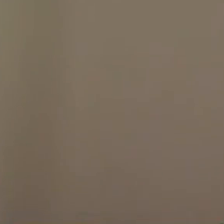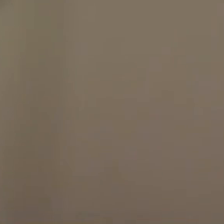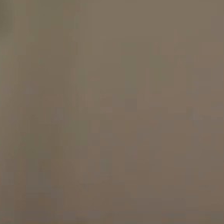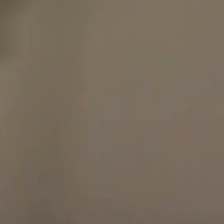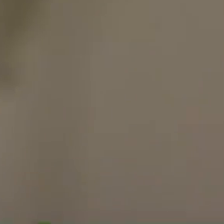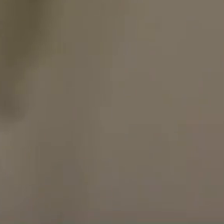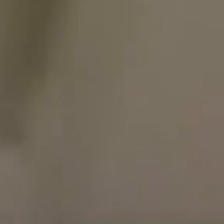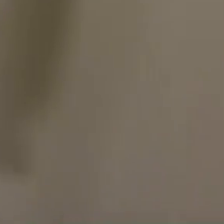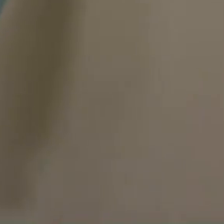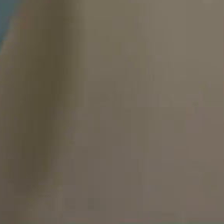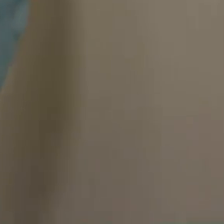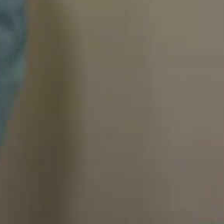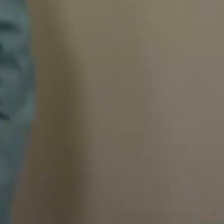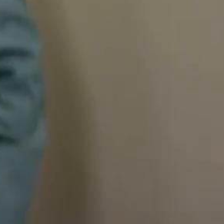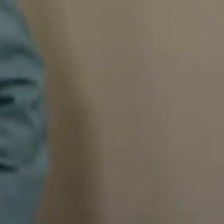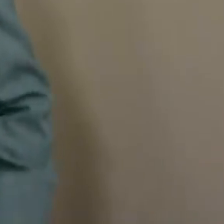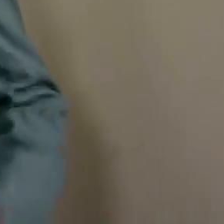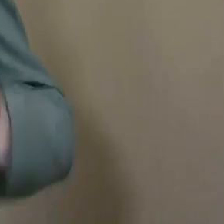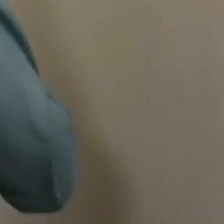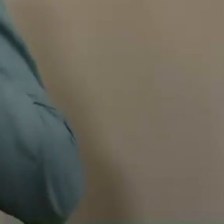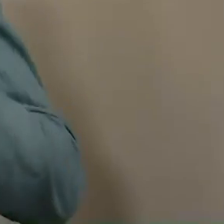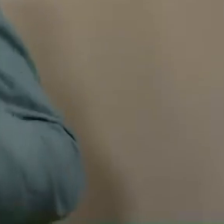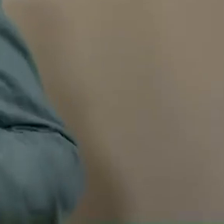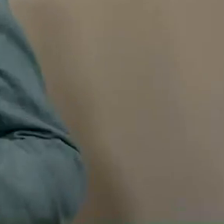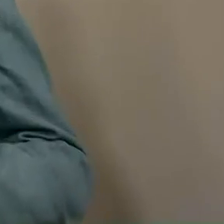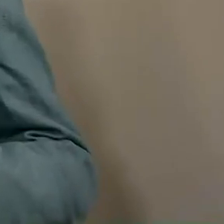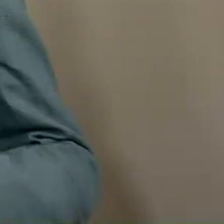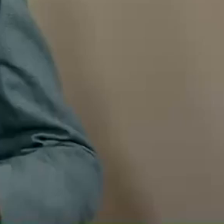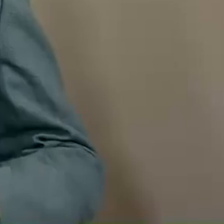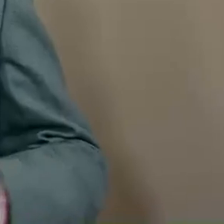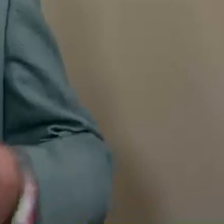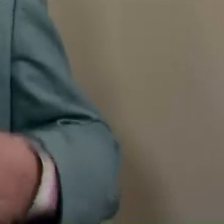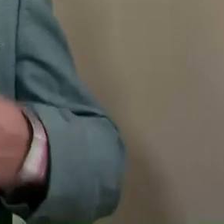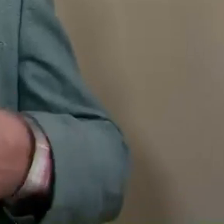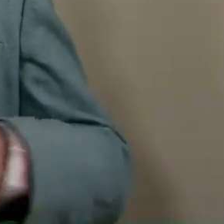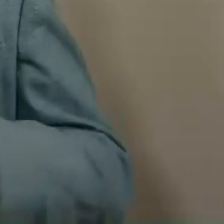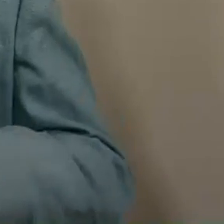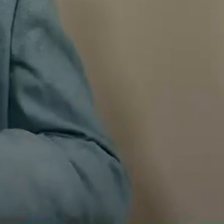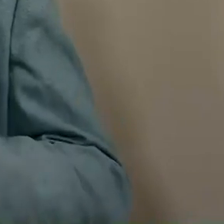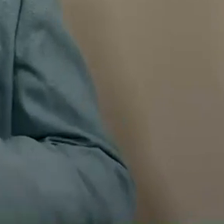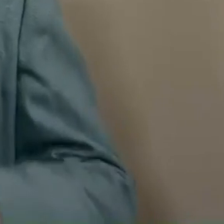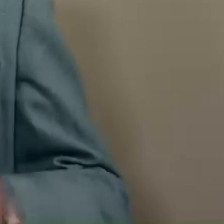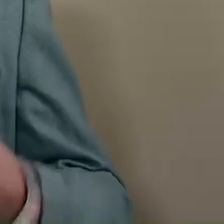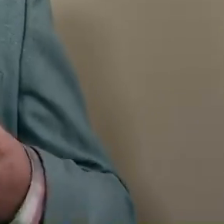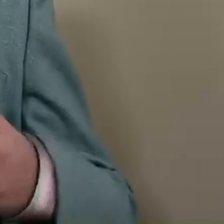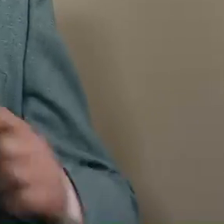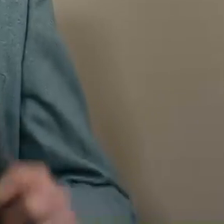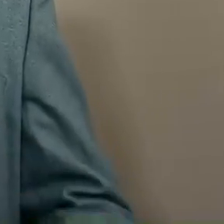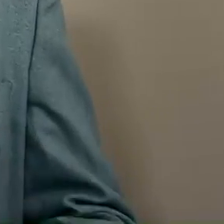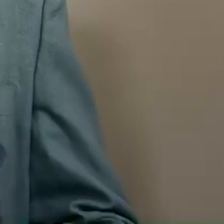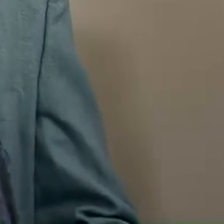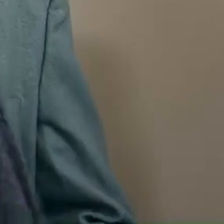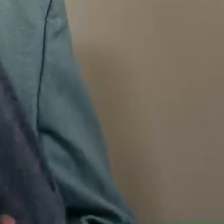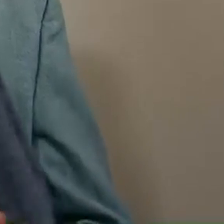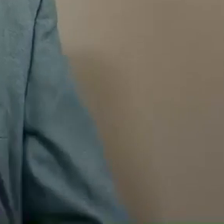kareli bir gömlek, gri kazak, yeşil ceket. Başında kıyafetleriyle uyumsuz kahverengi kırmızı çizgili bir bere. Boynundaki